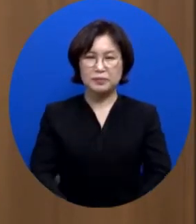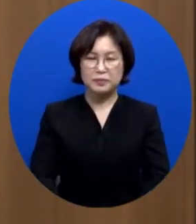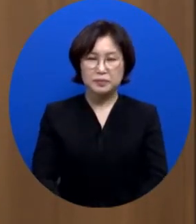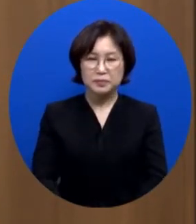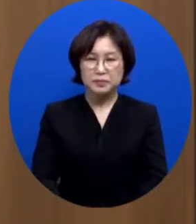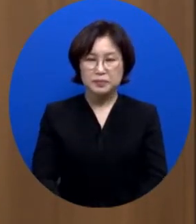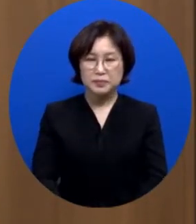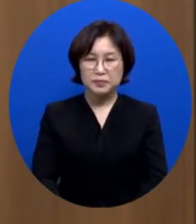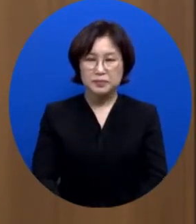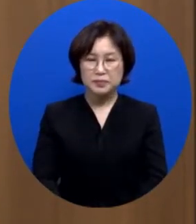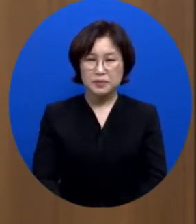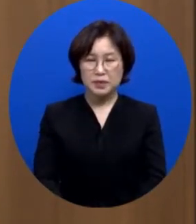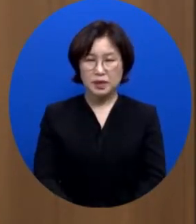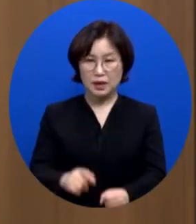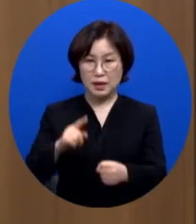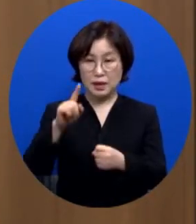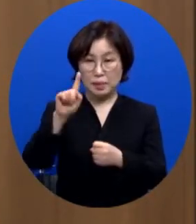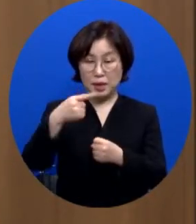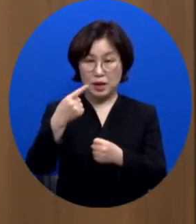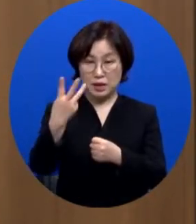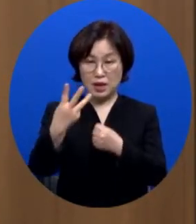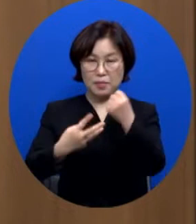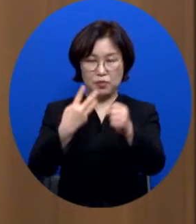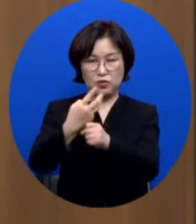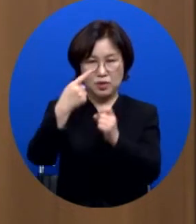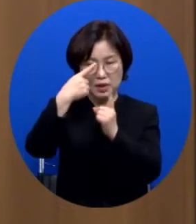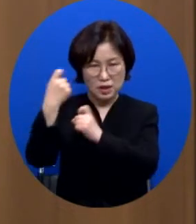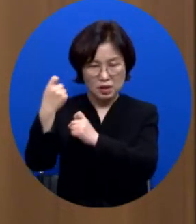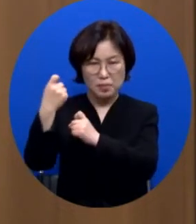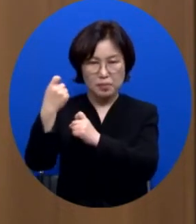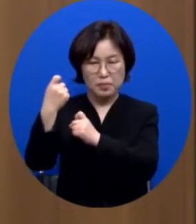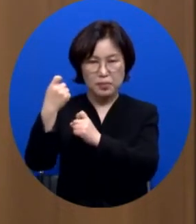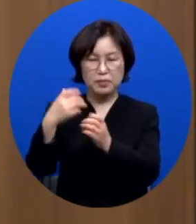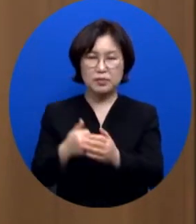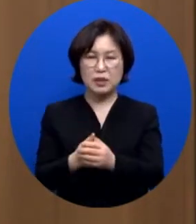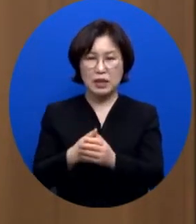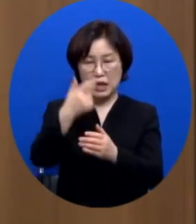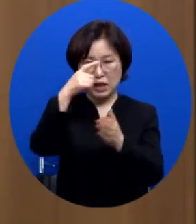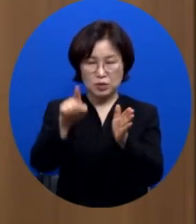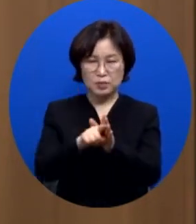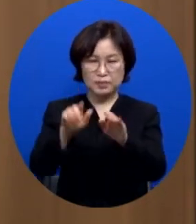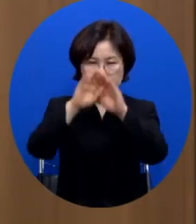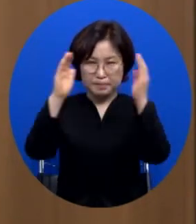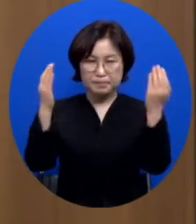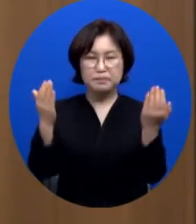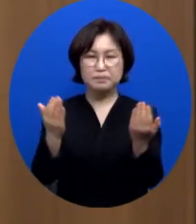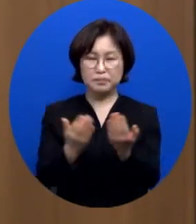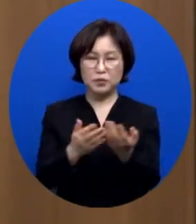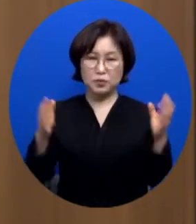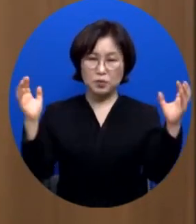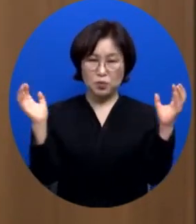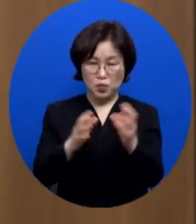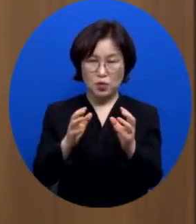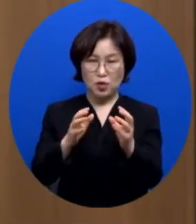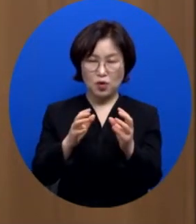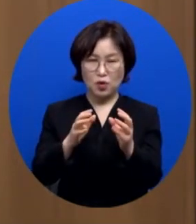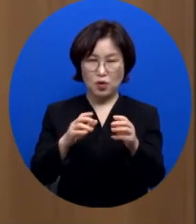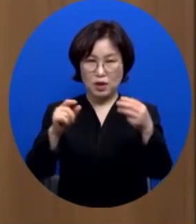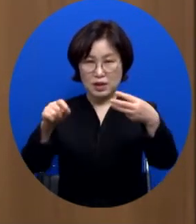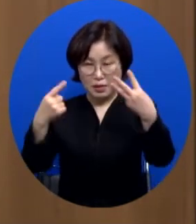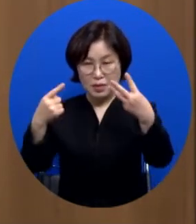평가하면서 이번 103주년 기념을 우리 기독교 전체가 그 당시